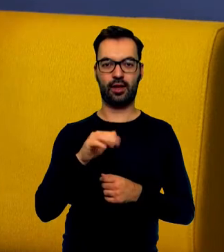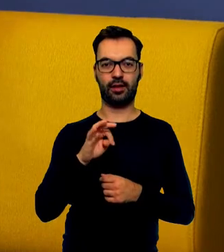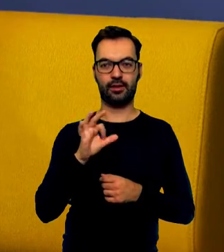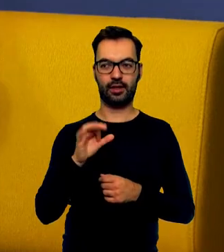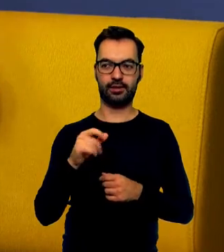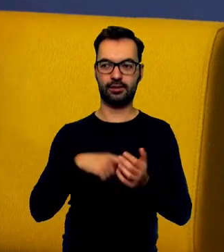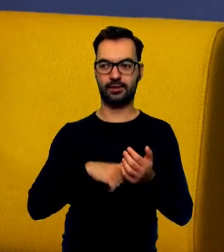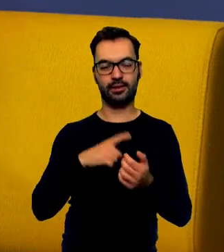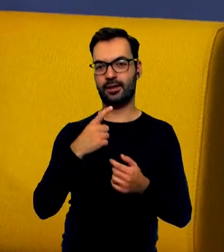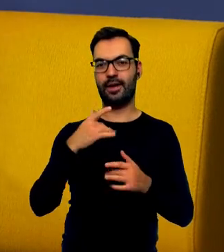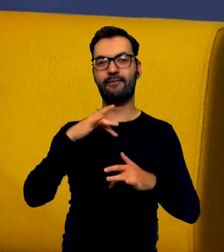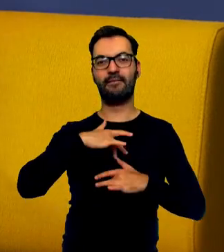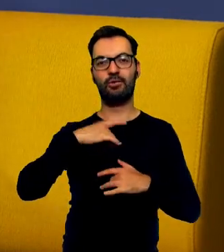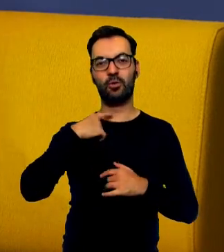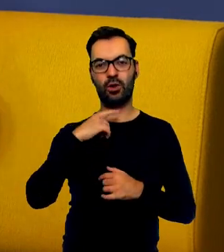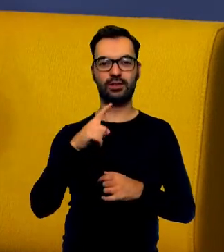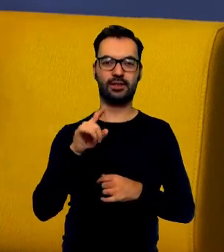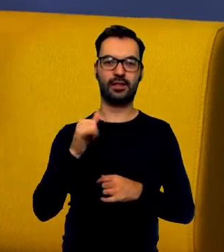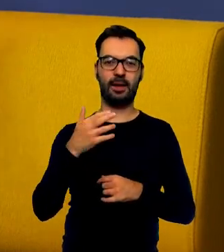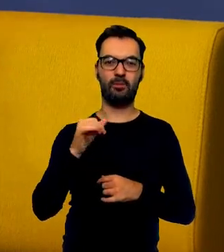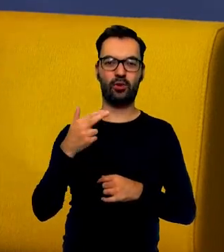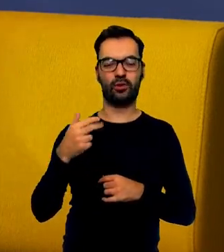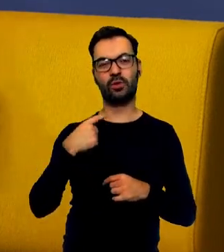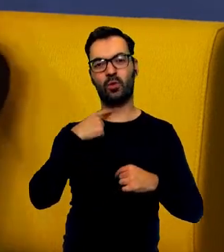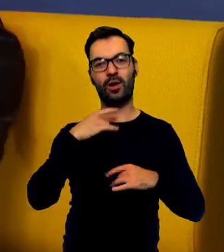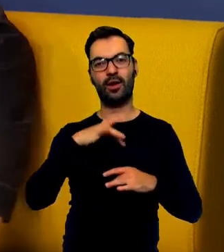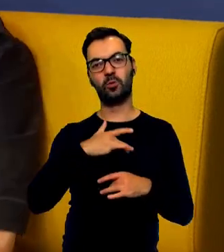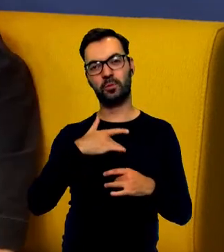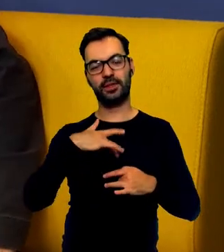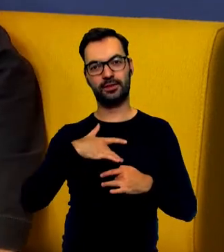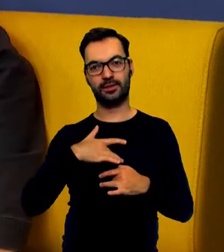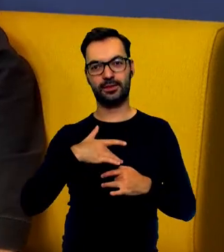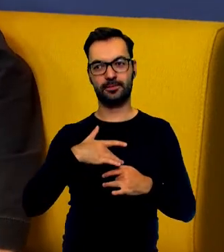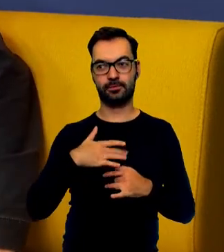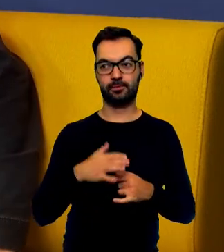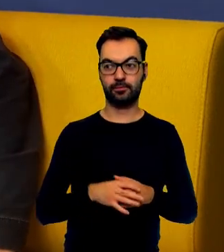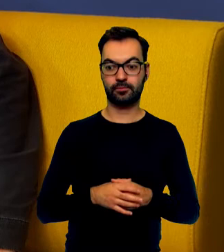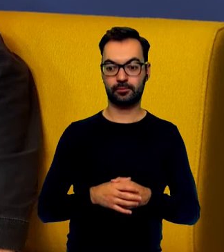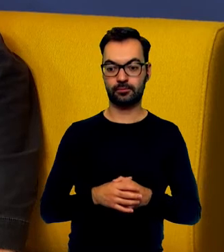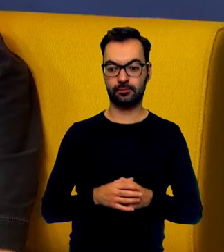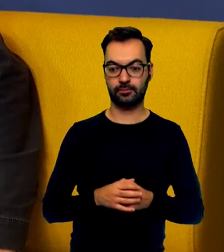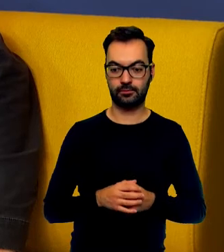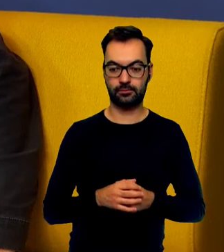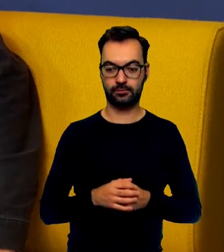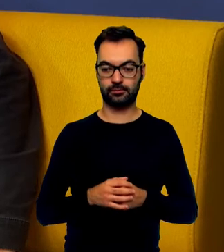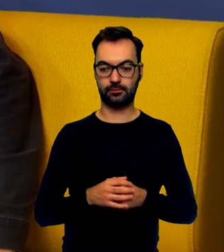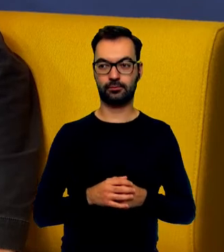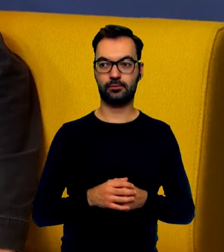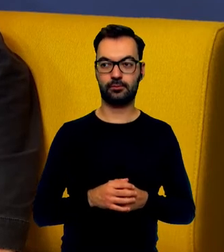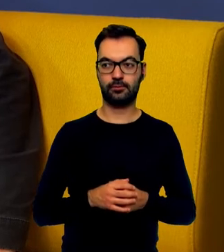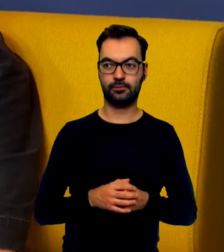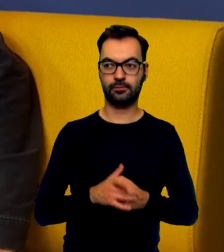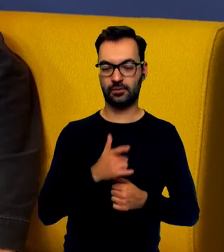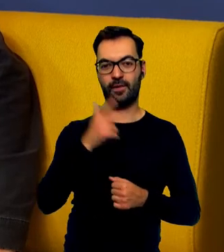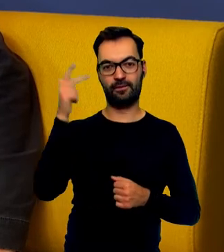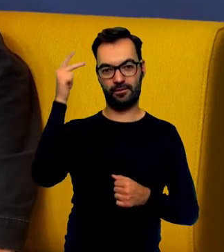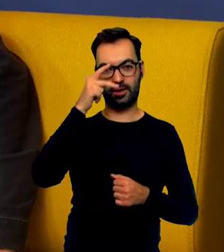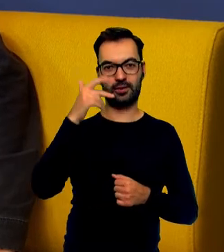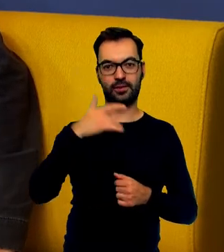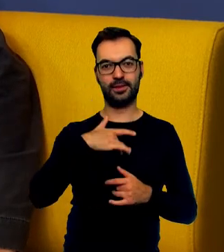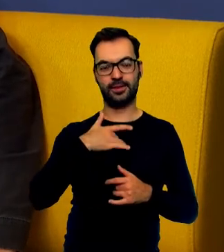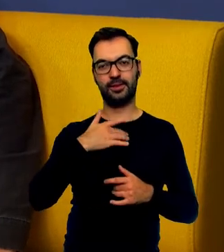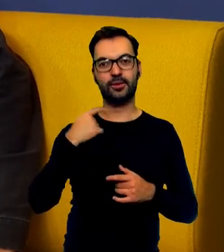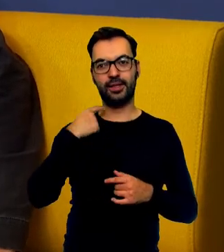jakaś siła, głos wewnętrzny, który przemawiał do owego ateńskiego mędrca